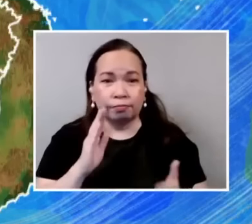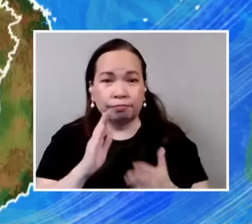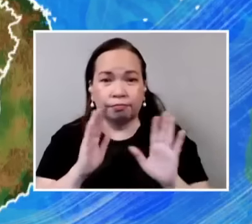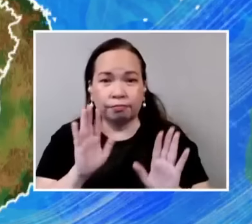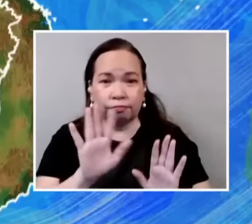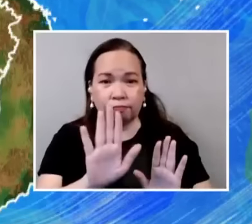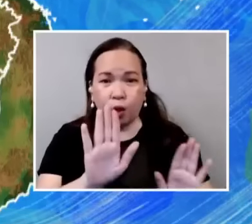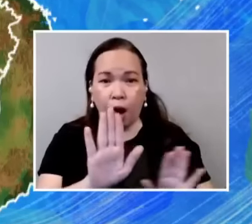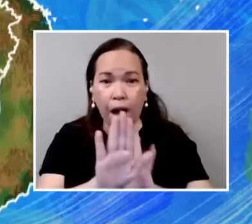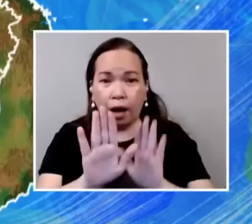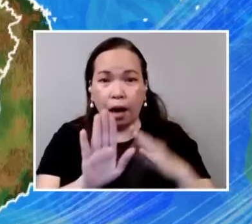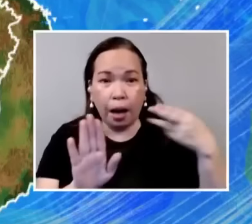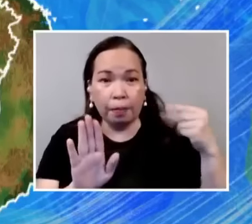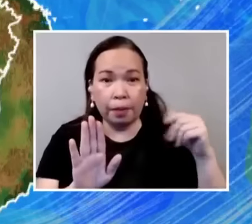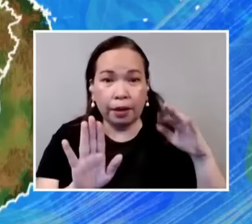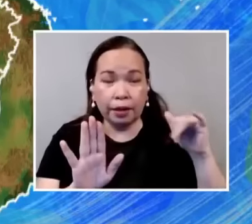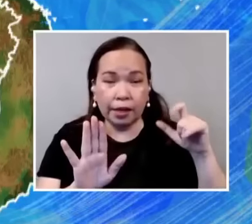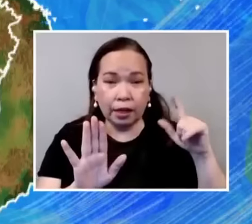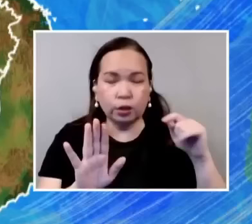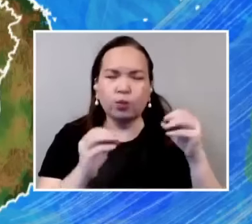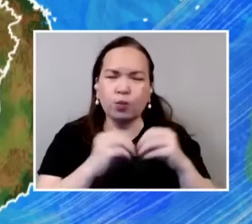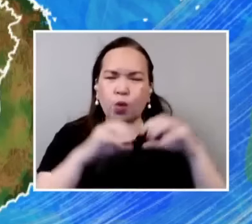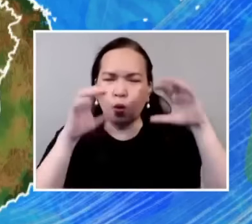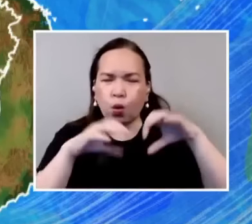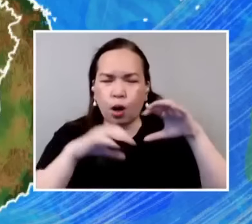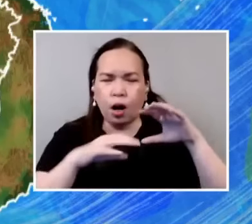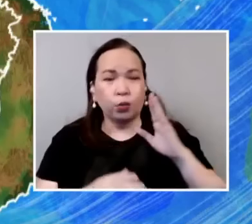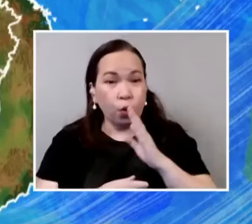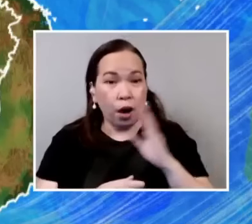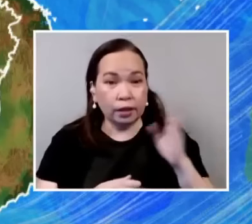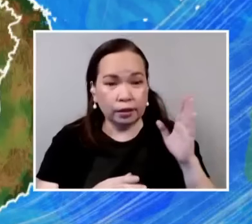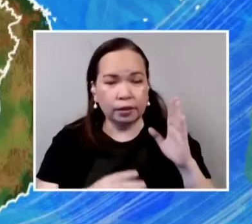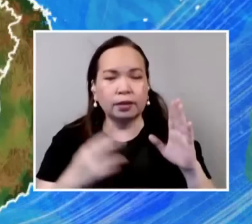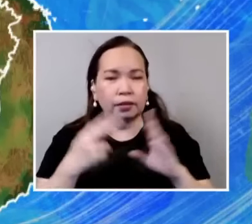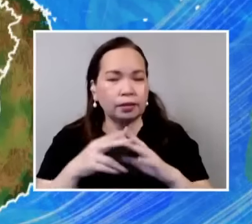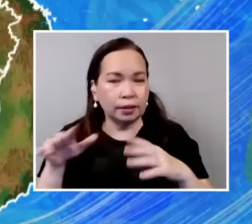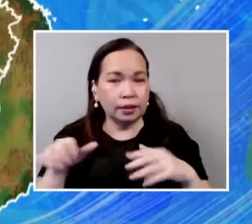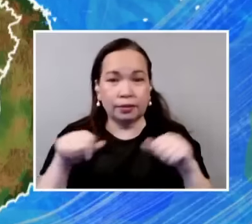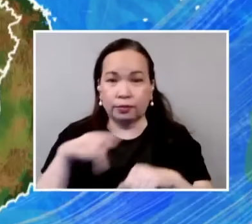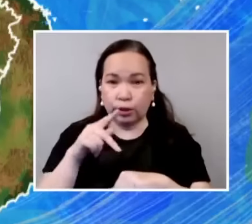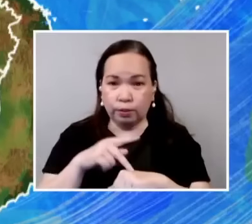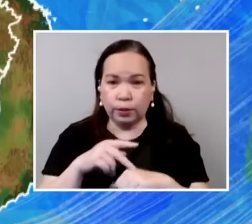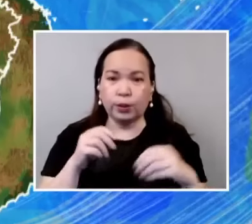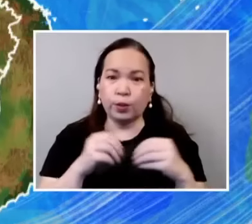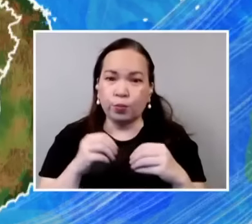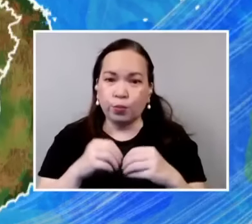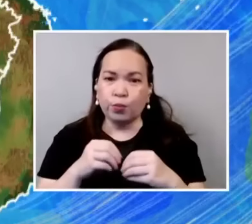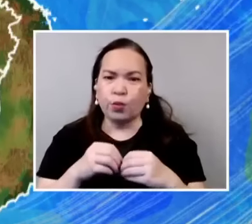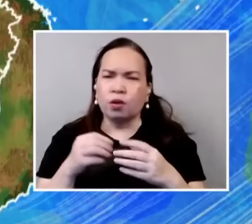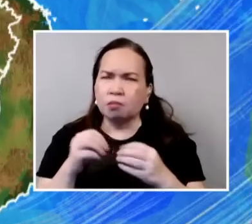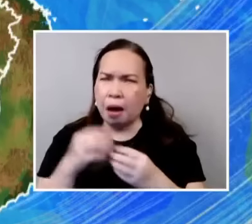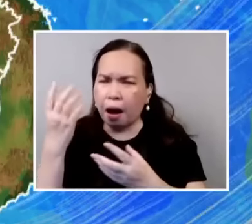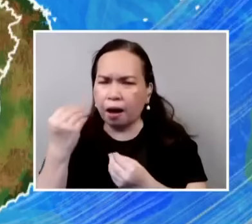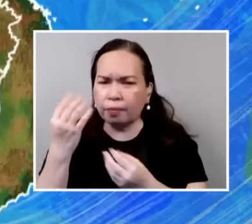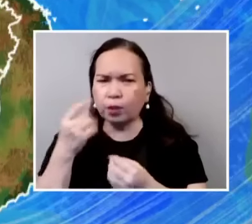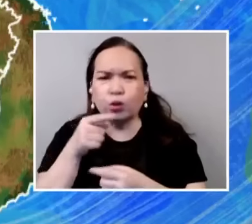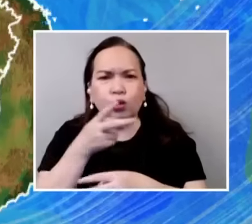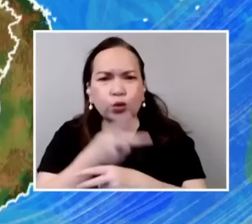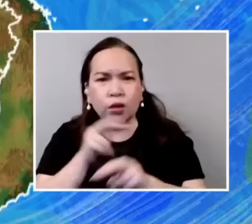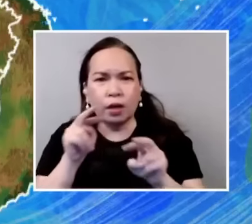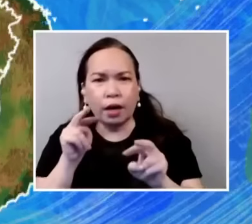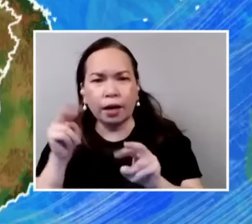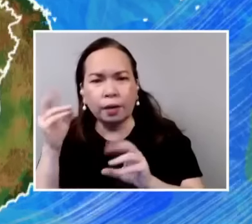sa kanlurang bahagi ng Luzon at Visayas hanggang makalabas ito ng PAR. Magbabago pa ang pagtaya kaya antabayanan pa ang updates ukol